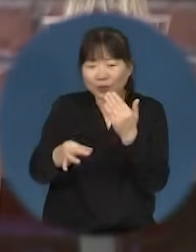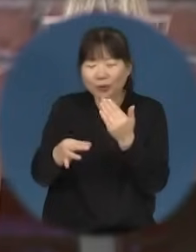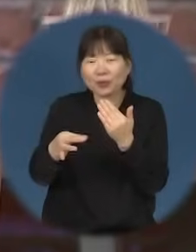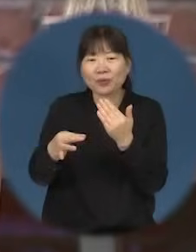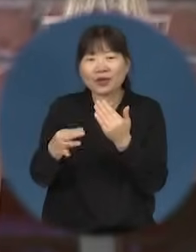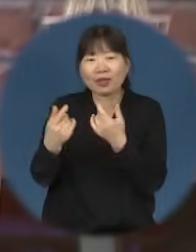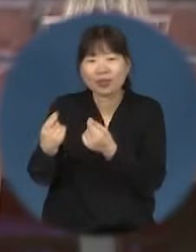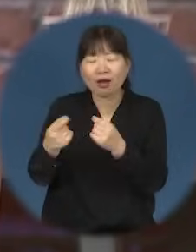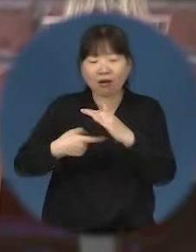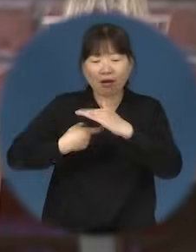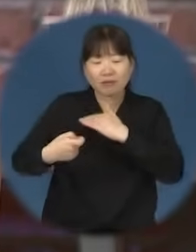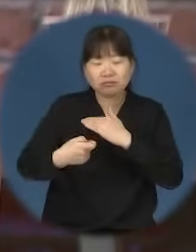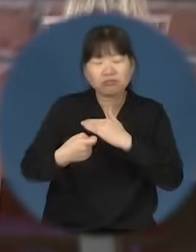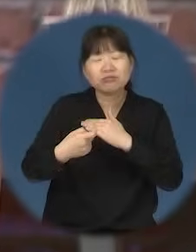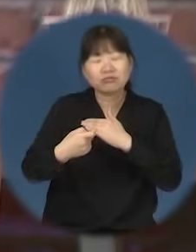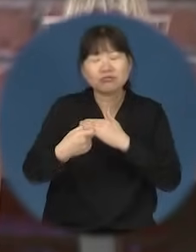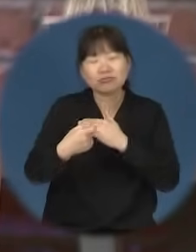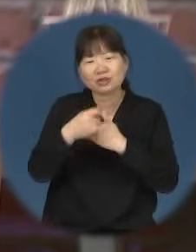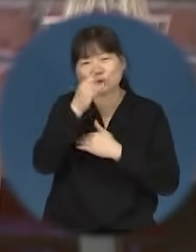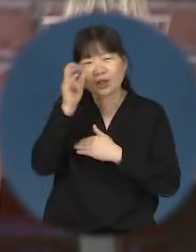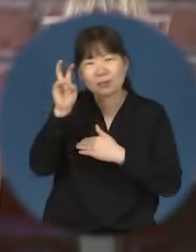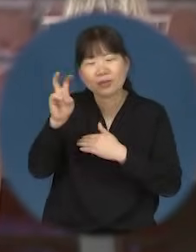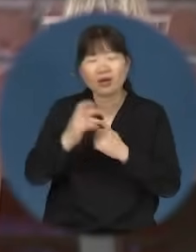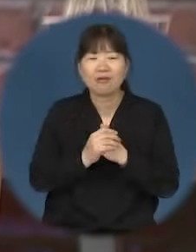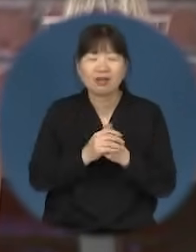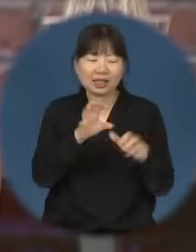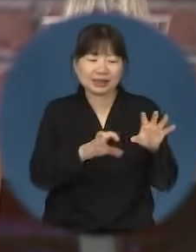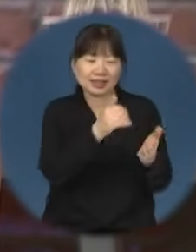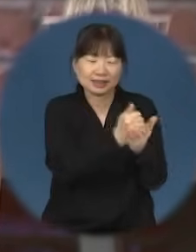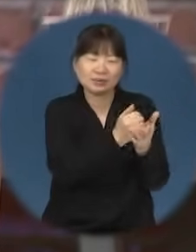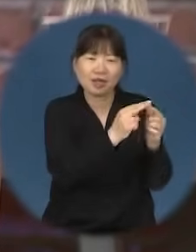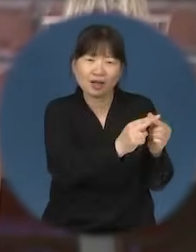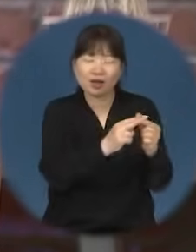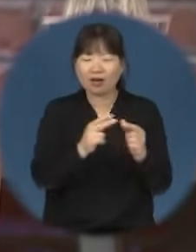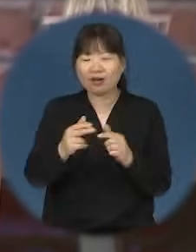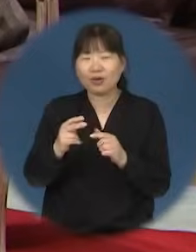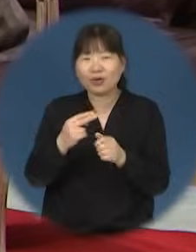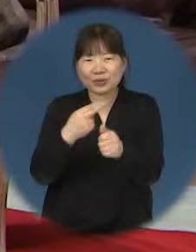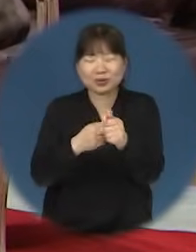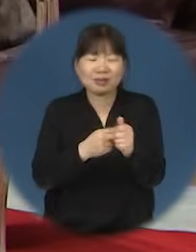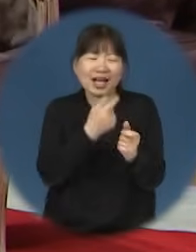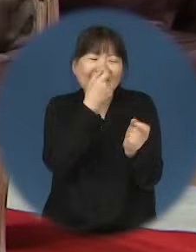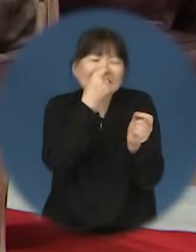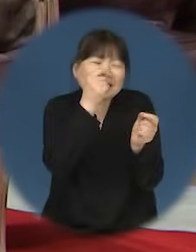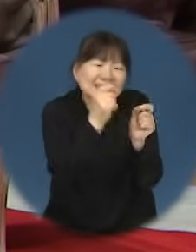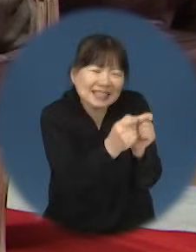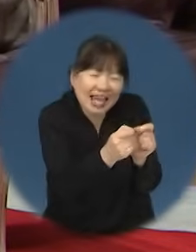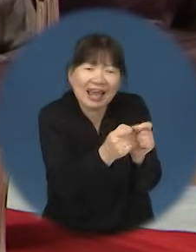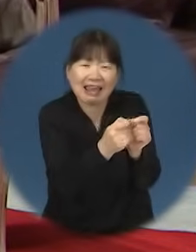이제 뭐 해킹을 당할 수도 있고 아니면 이장님하고 우리 교수님하고 친하세요.